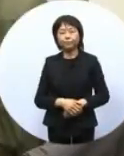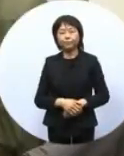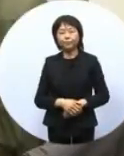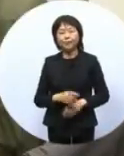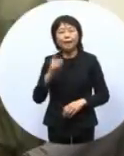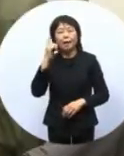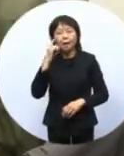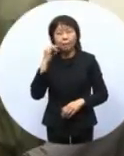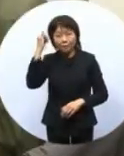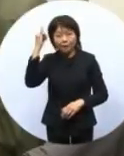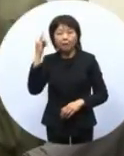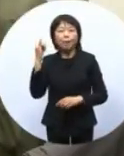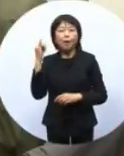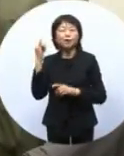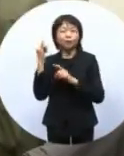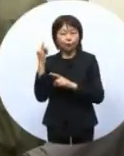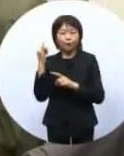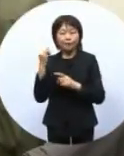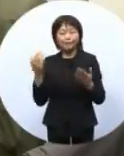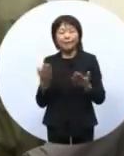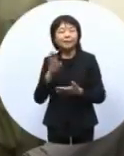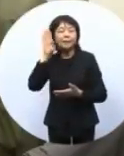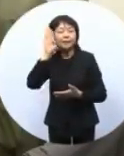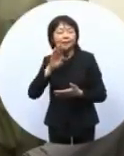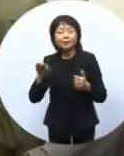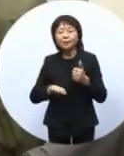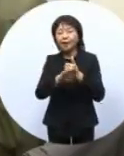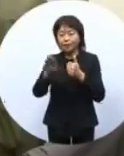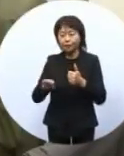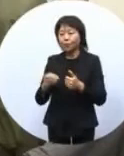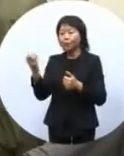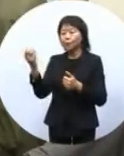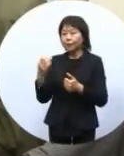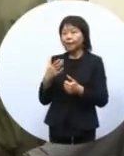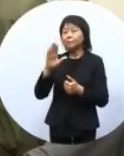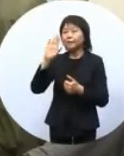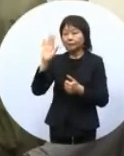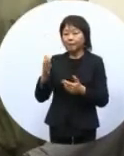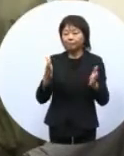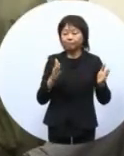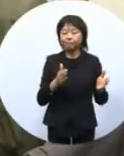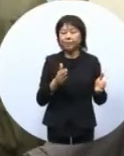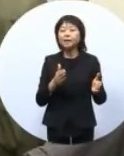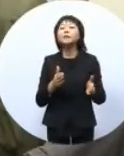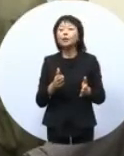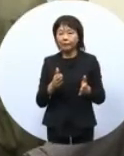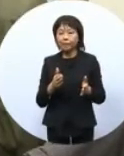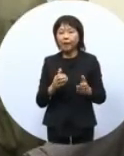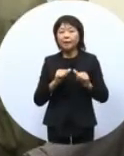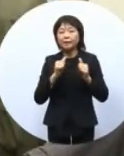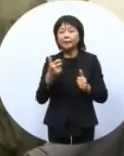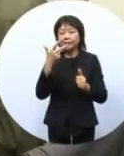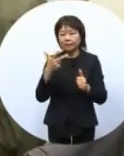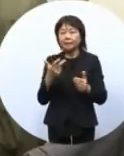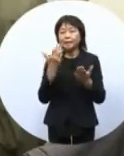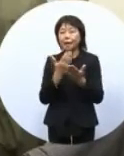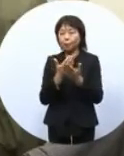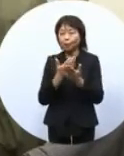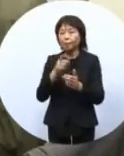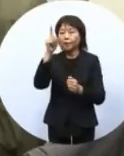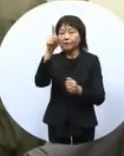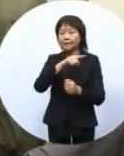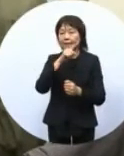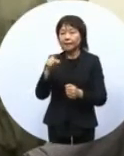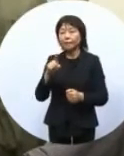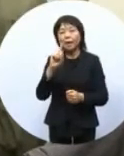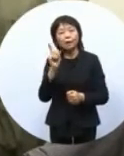ママでもある須藤さんは働きやすい環境だと言いますが、それでは茅ヶ崎市が求める人材とは